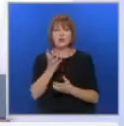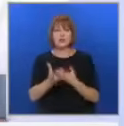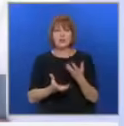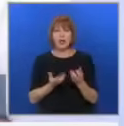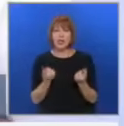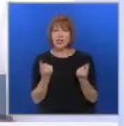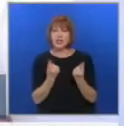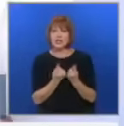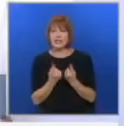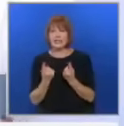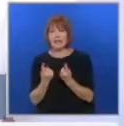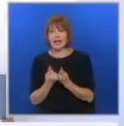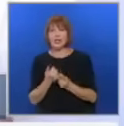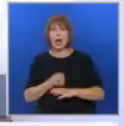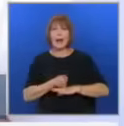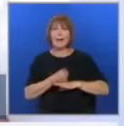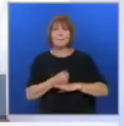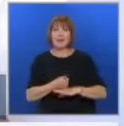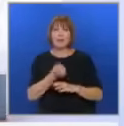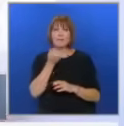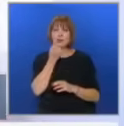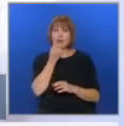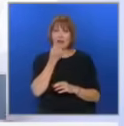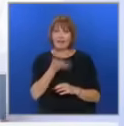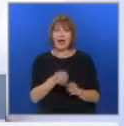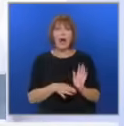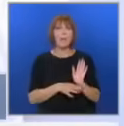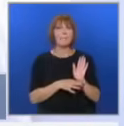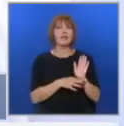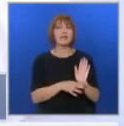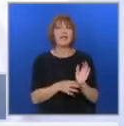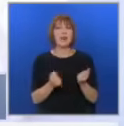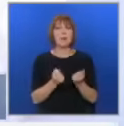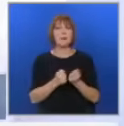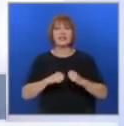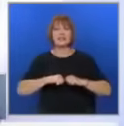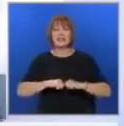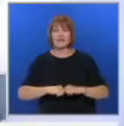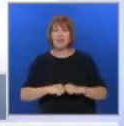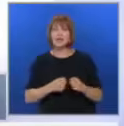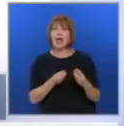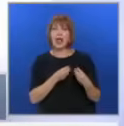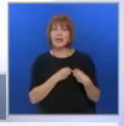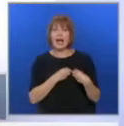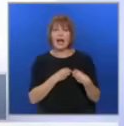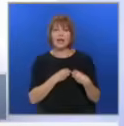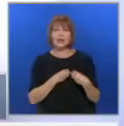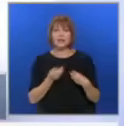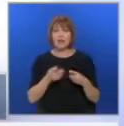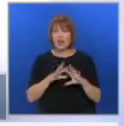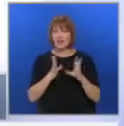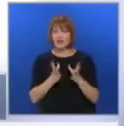и с кметовете на населени места, с представители на местната власт, които да кажат от след, като всичко